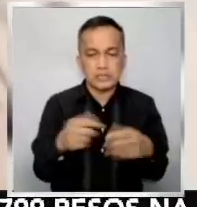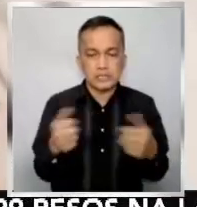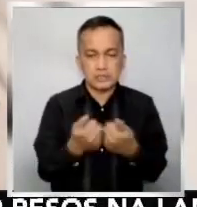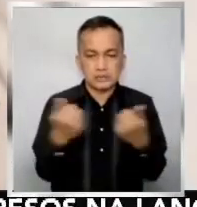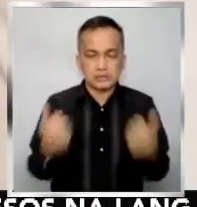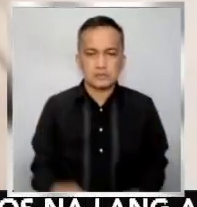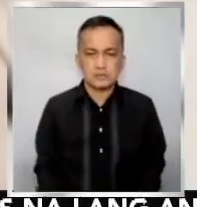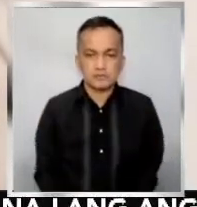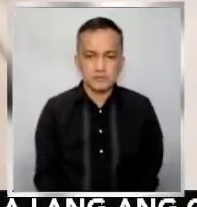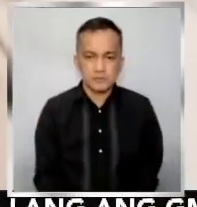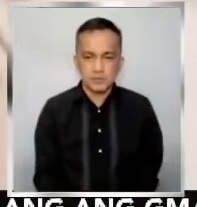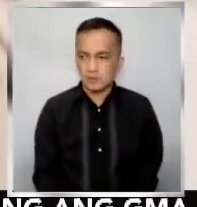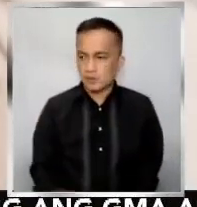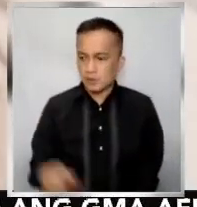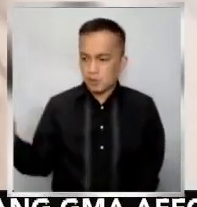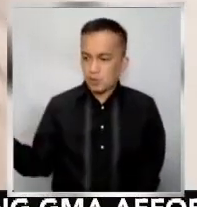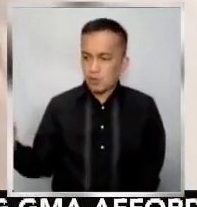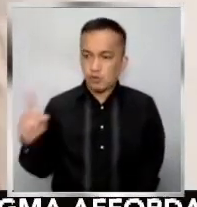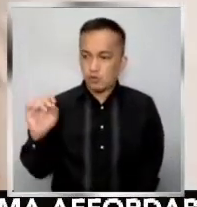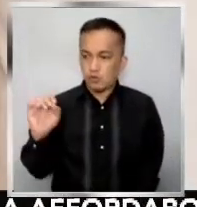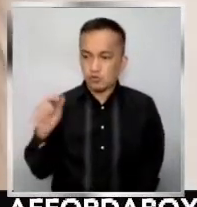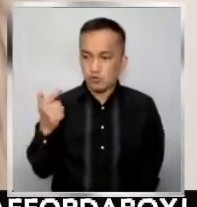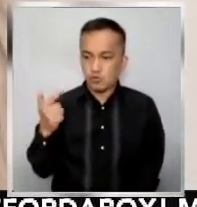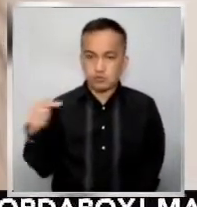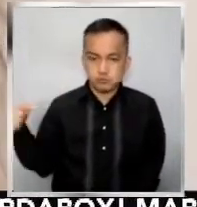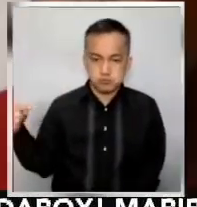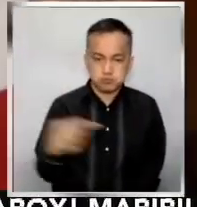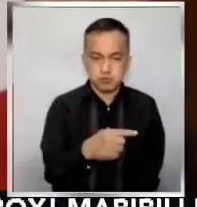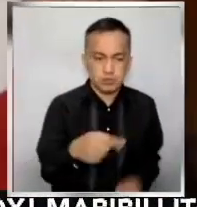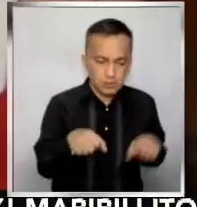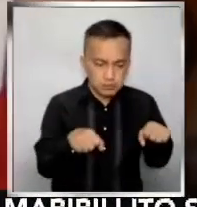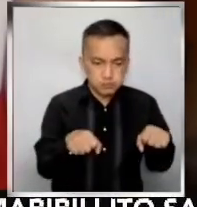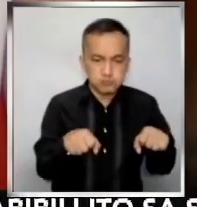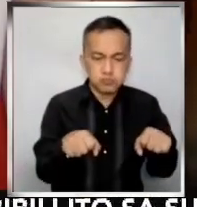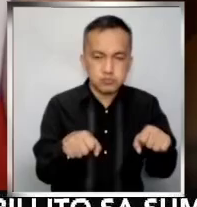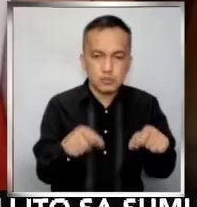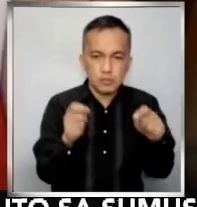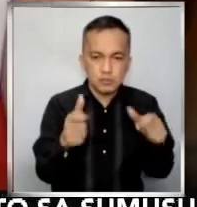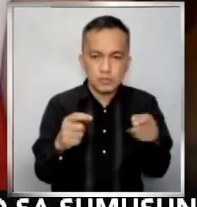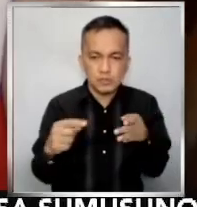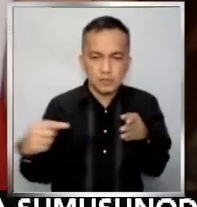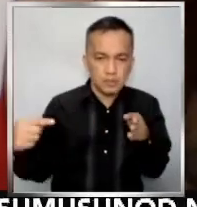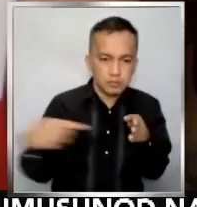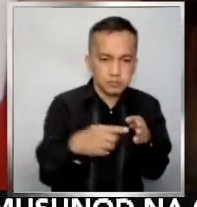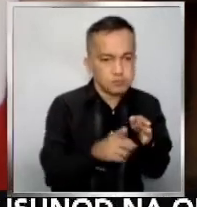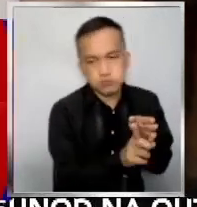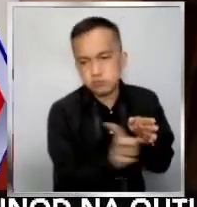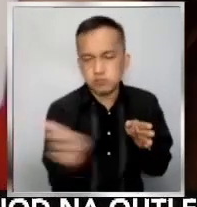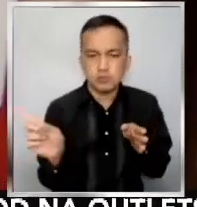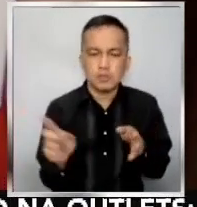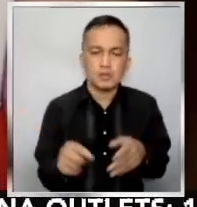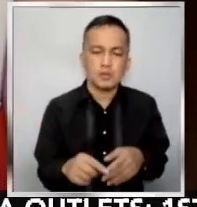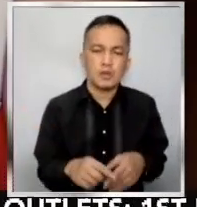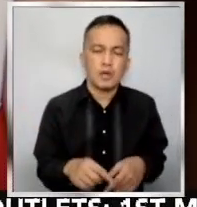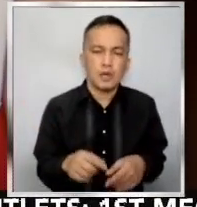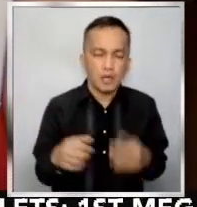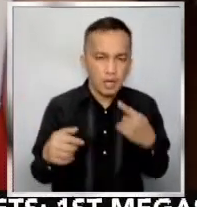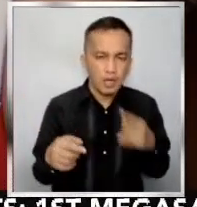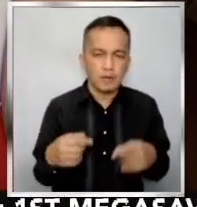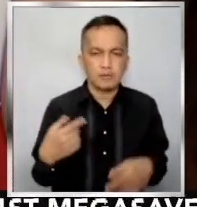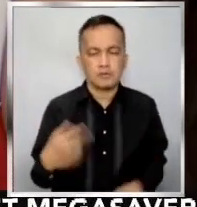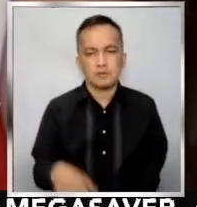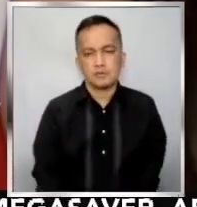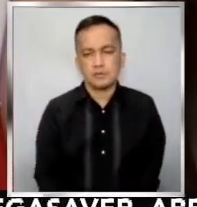aso. Mabagal lang naman po yung takbo namin. Tapos biglang bumalik yung aso.